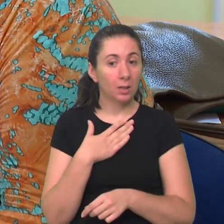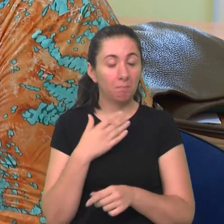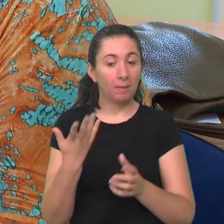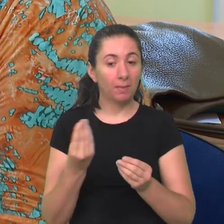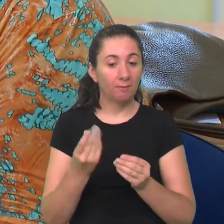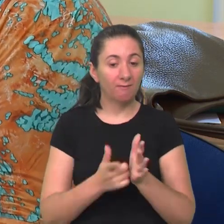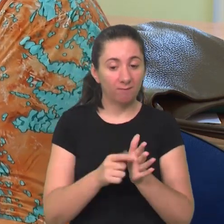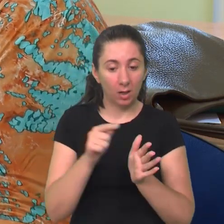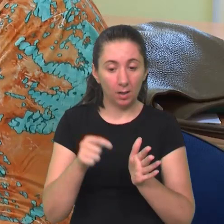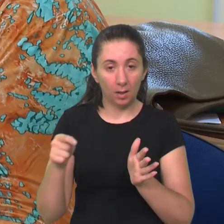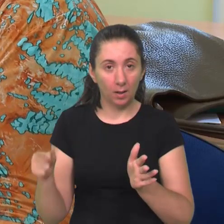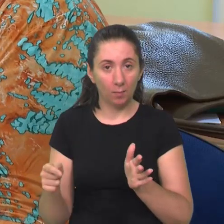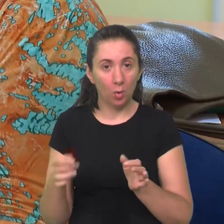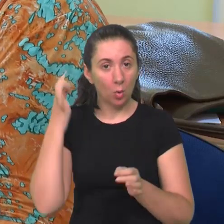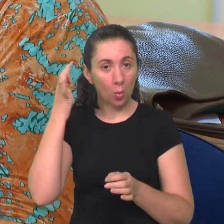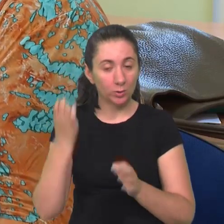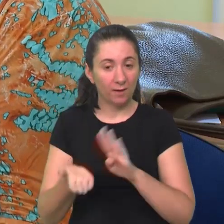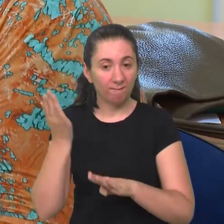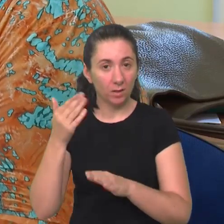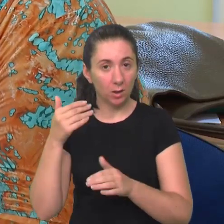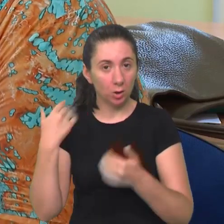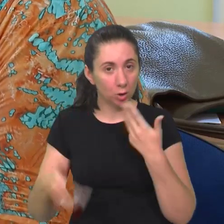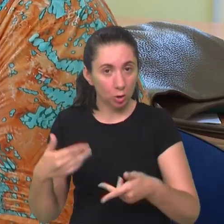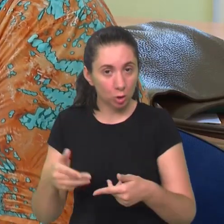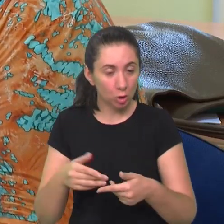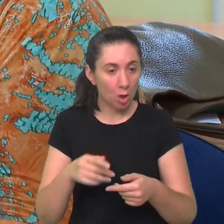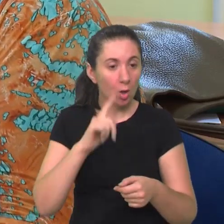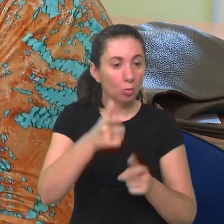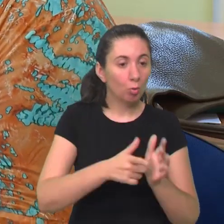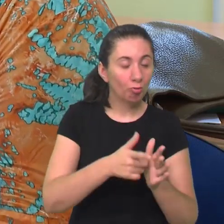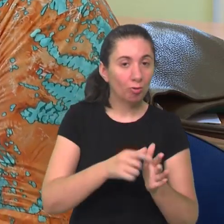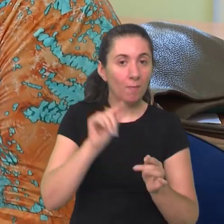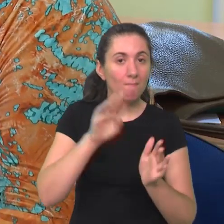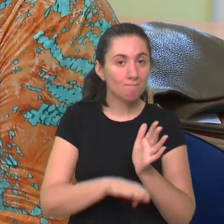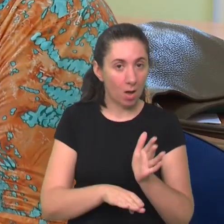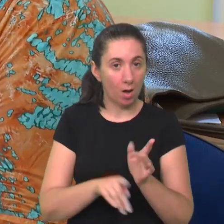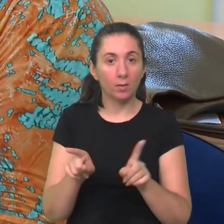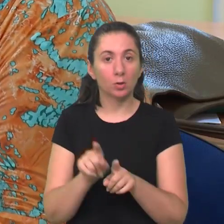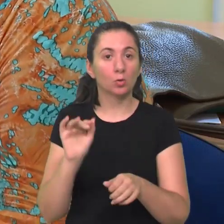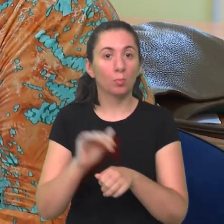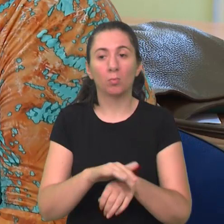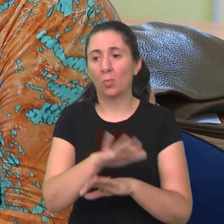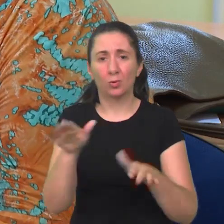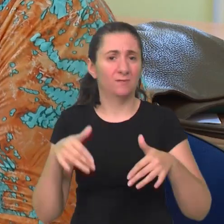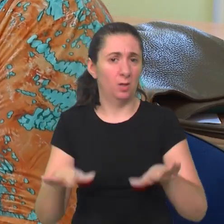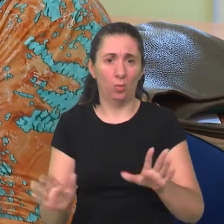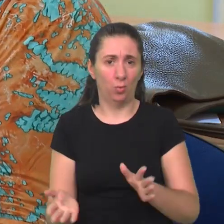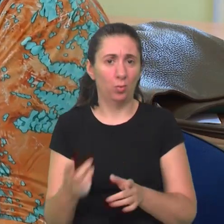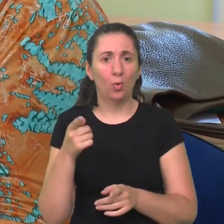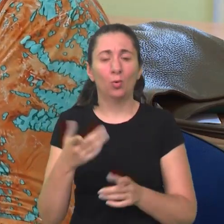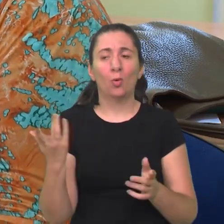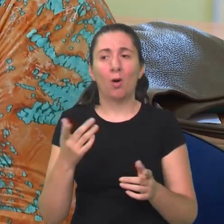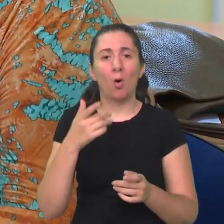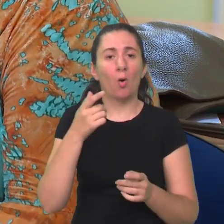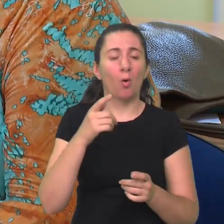periodi kada nam kosa ispada više i kada nam ispada manje. Primjećuje se inače kod svih ljudi to više